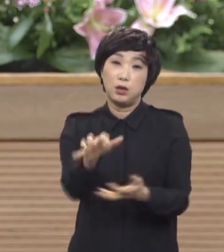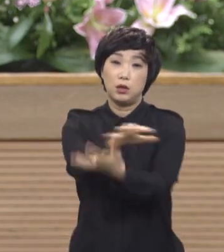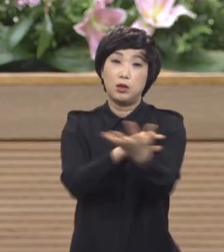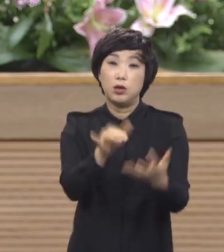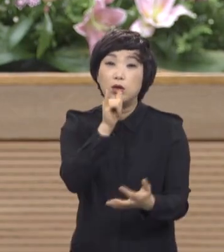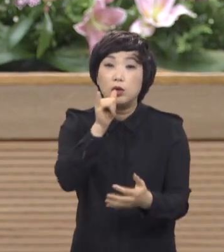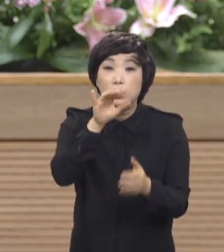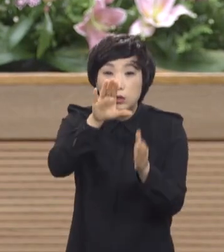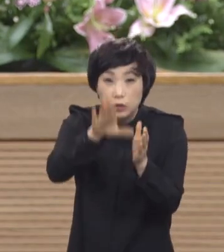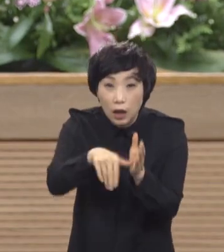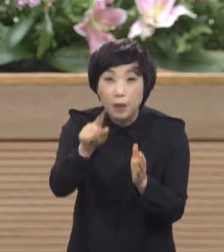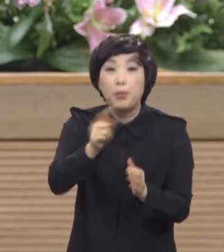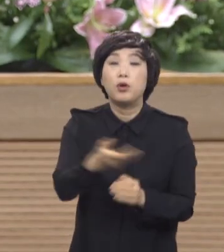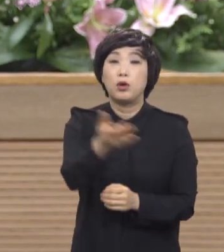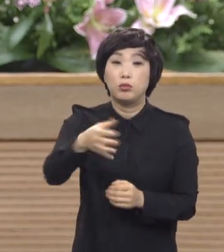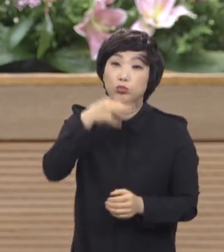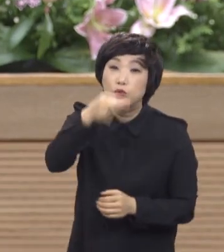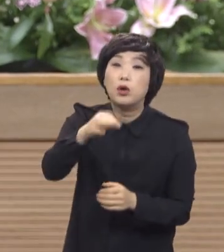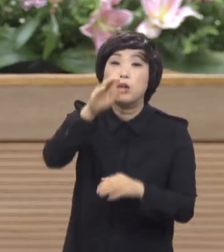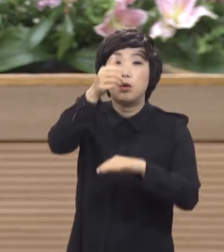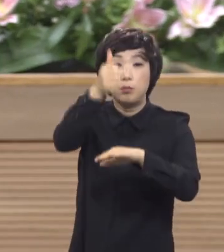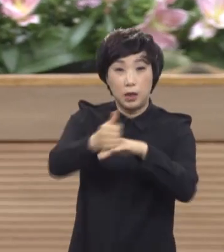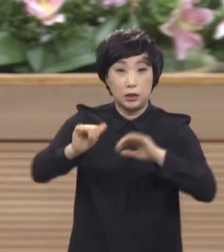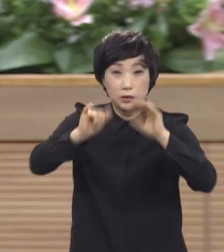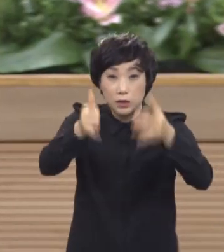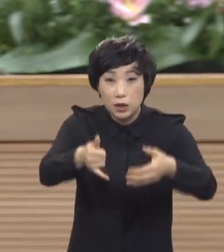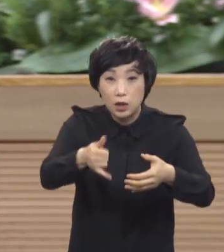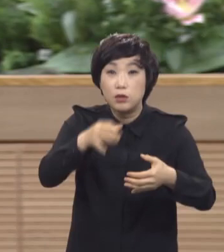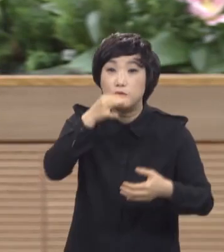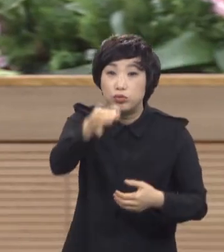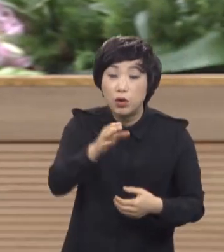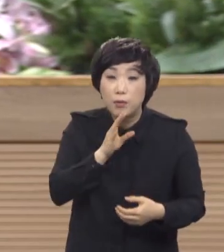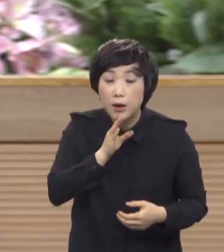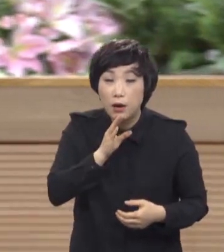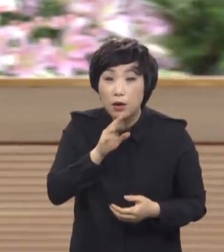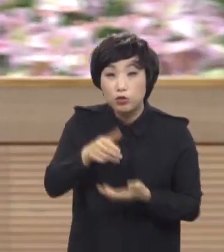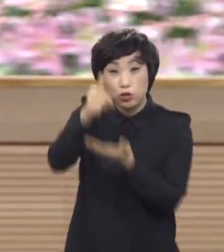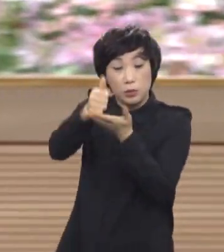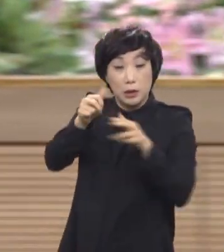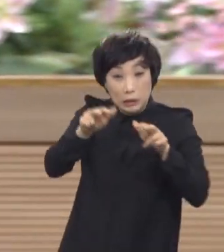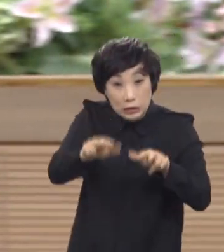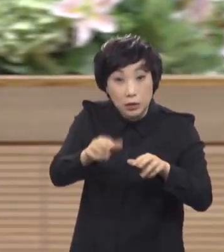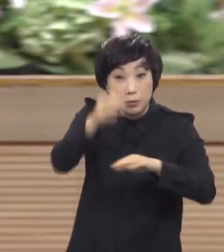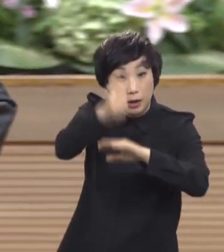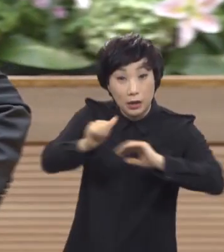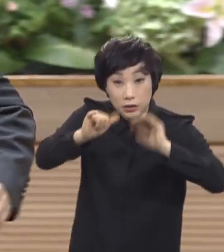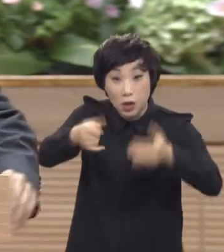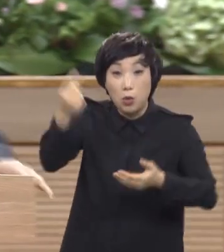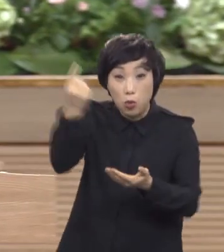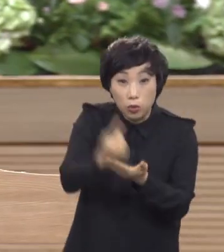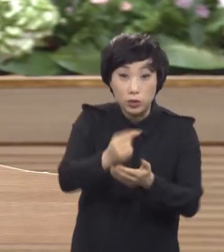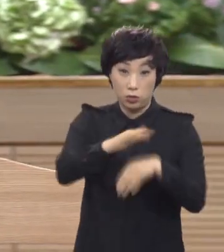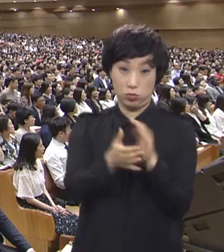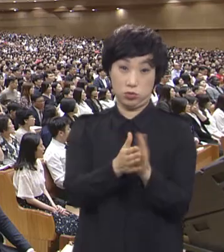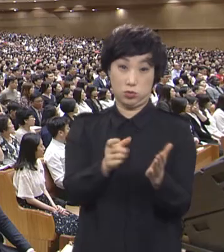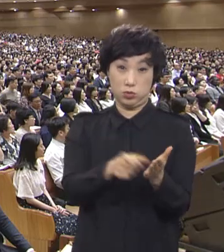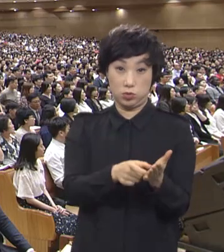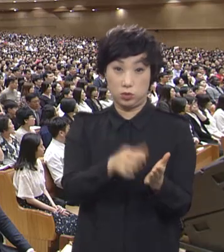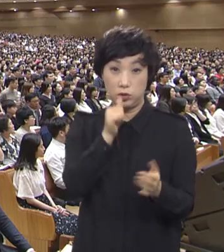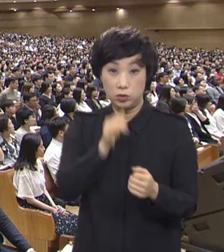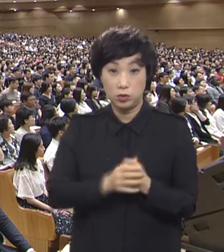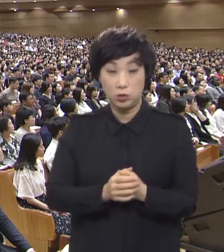하느냐 말세라고 해요 주님은 이때 오신다고 성경에 기록되어 있다 이 말입니다